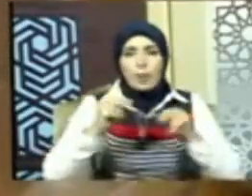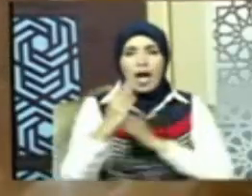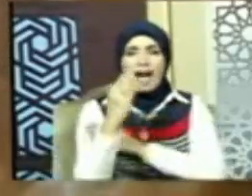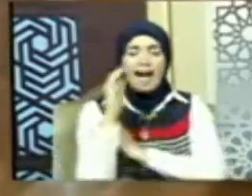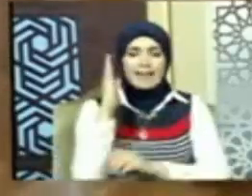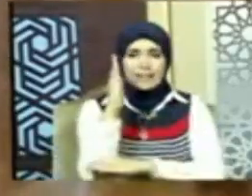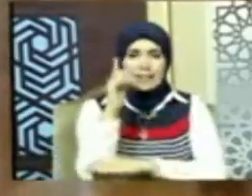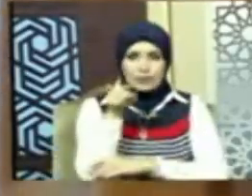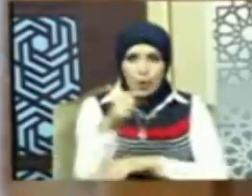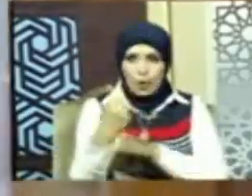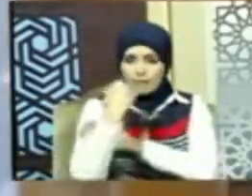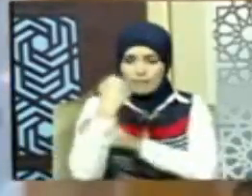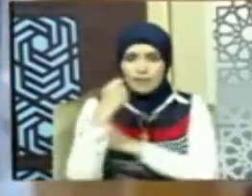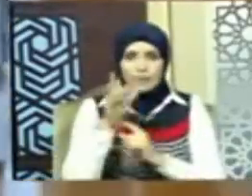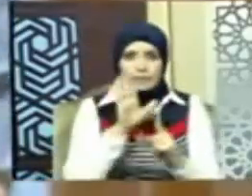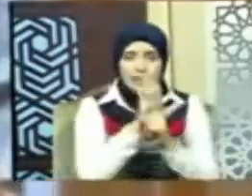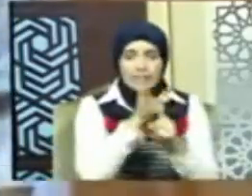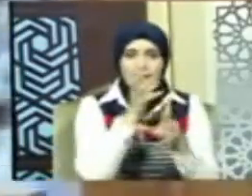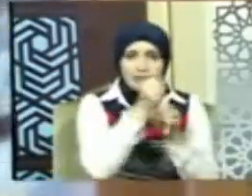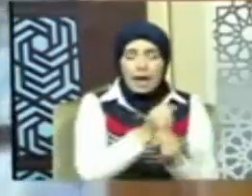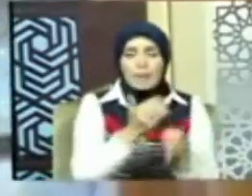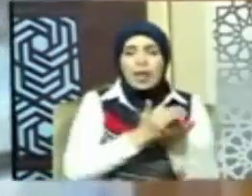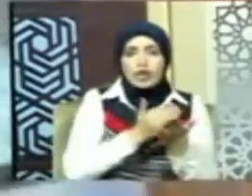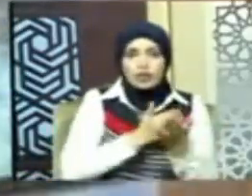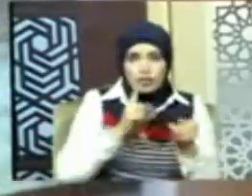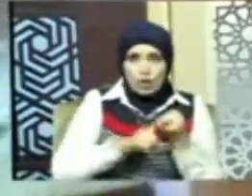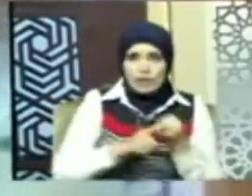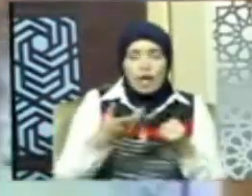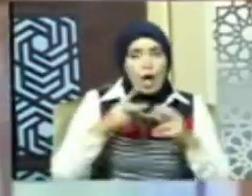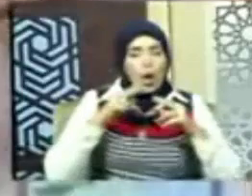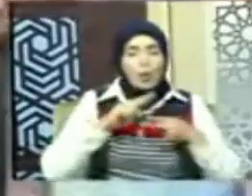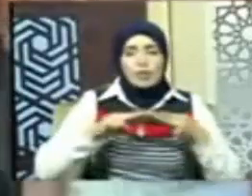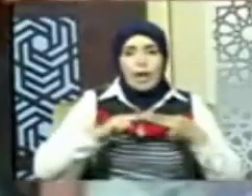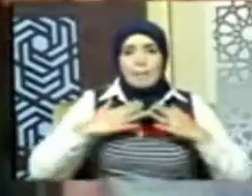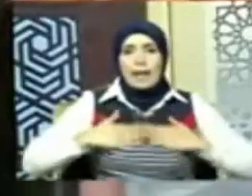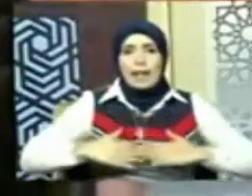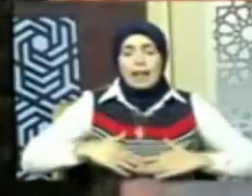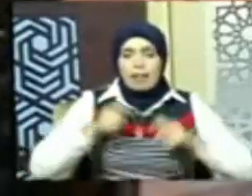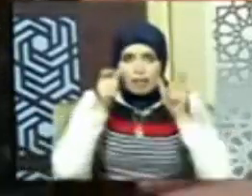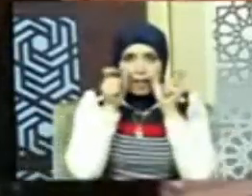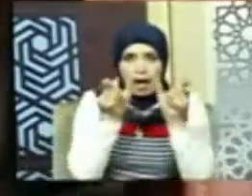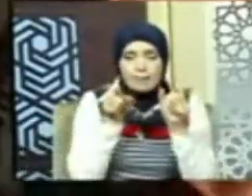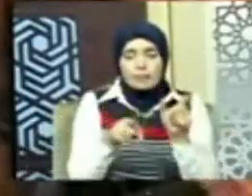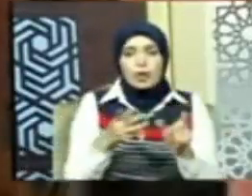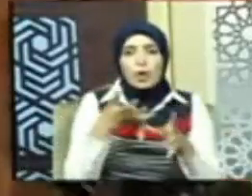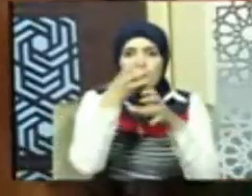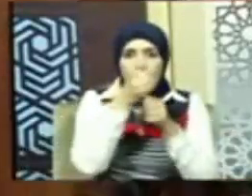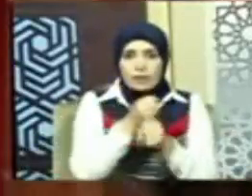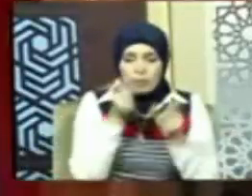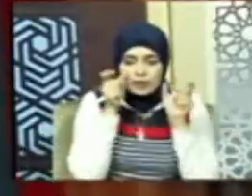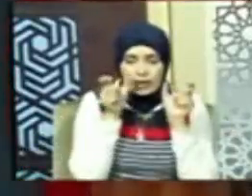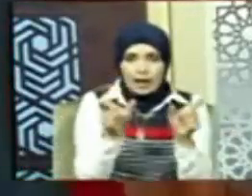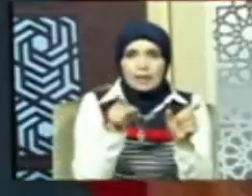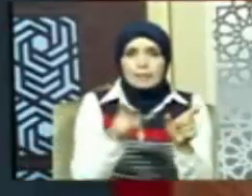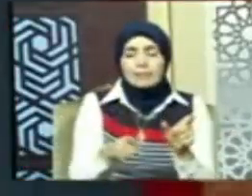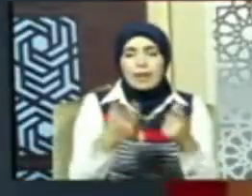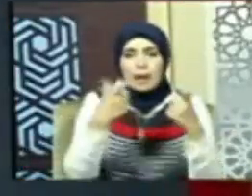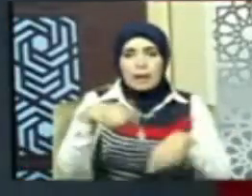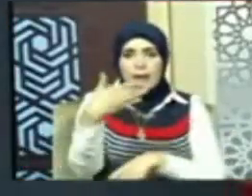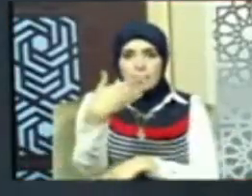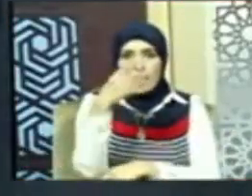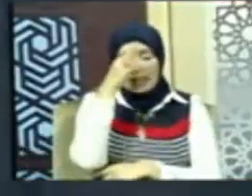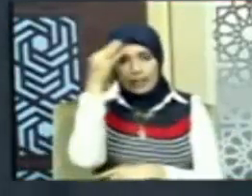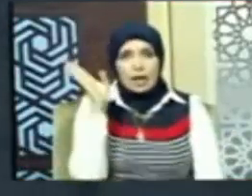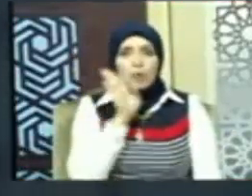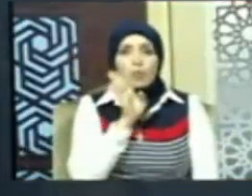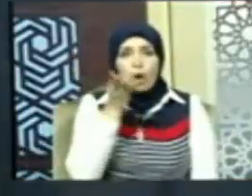والعلماء وتحمي الاقتصاد وتحمي الأمن وتحمي البلد، فبلا أمن لا علم ولا